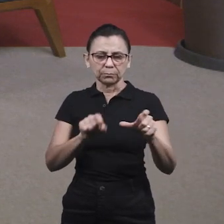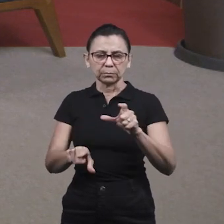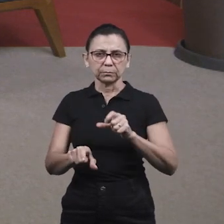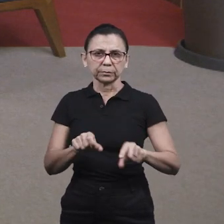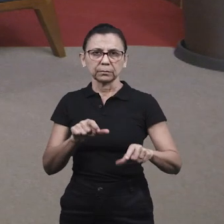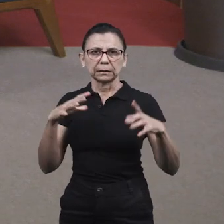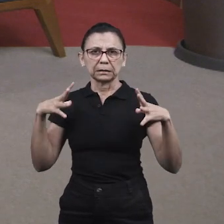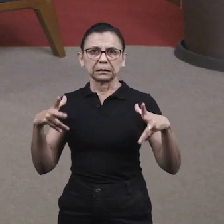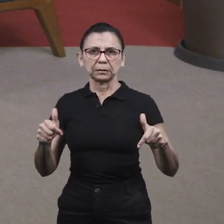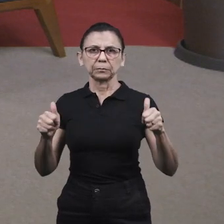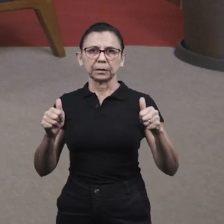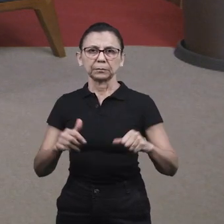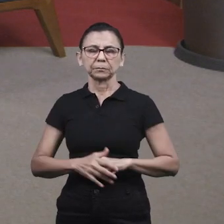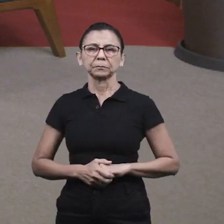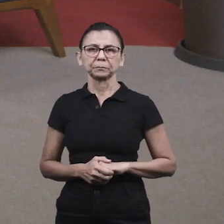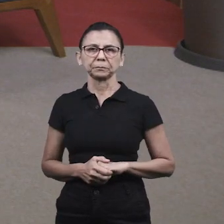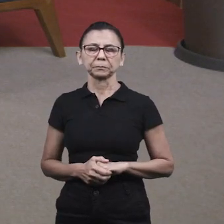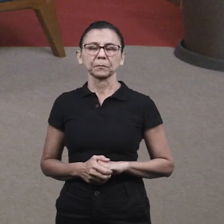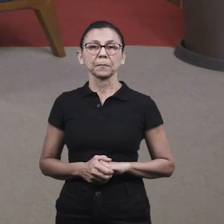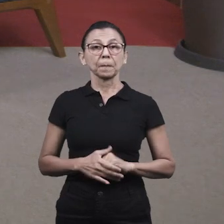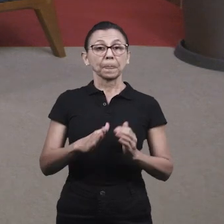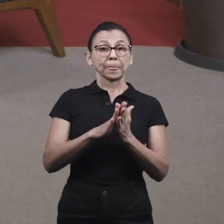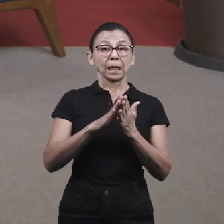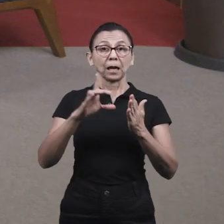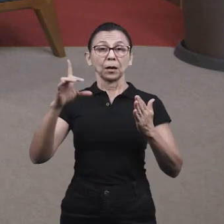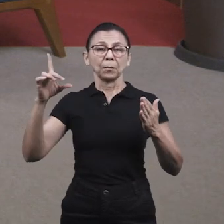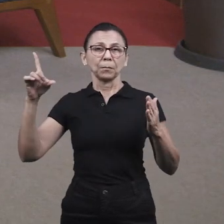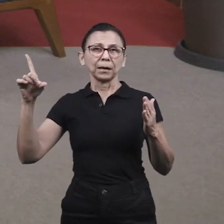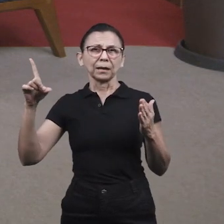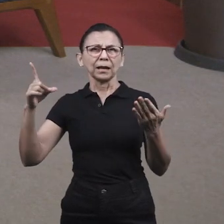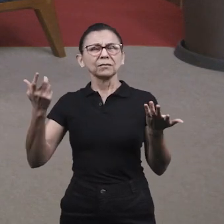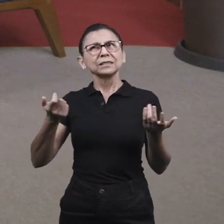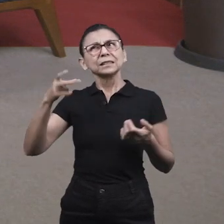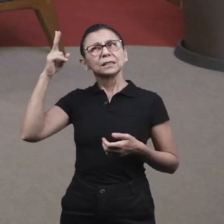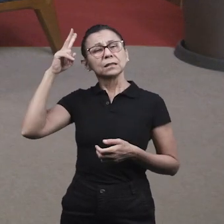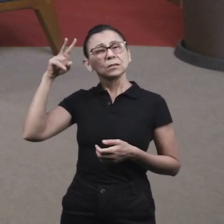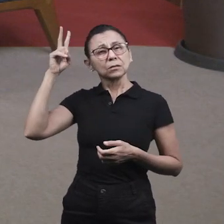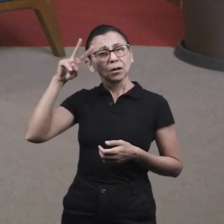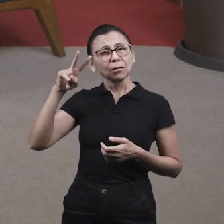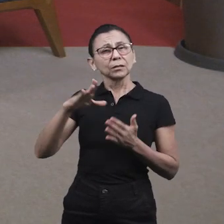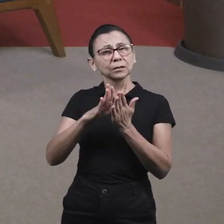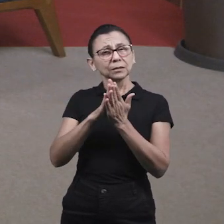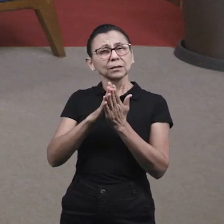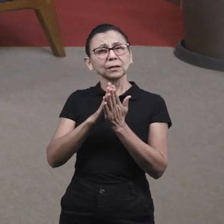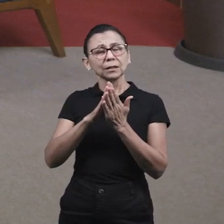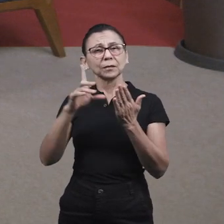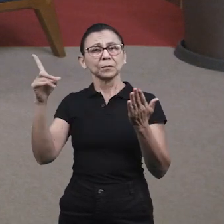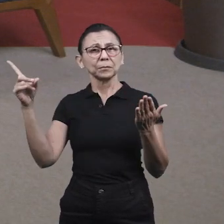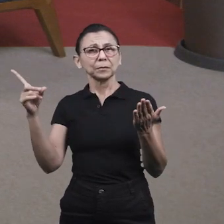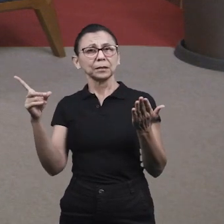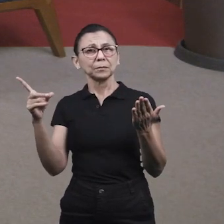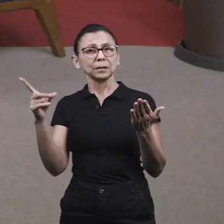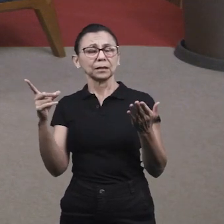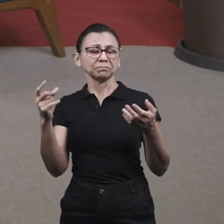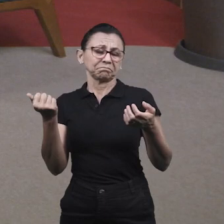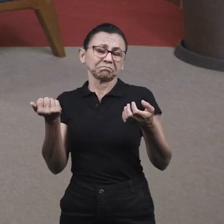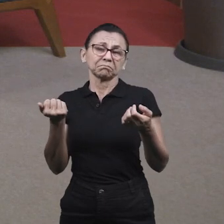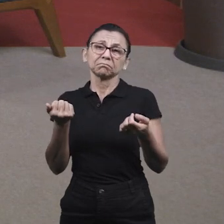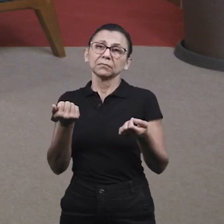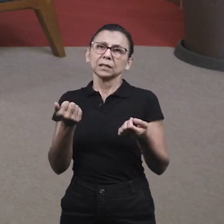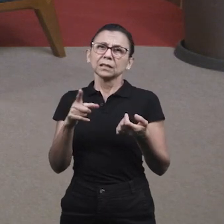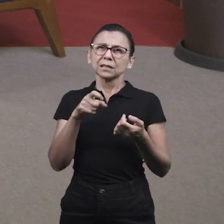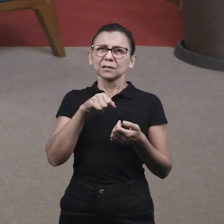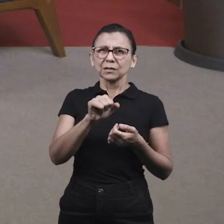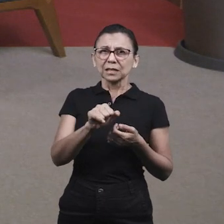Donc, cela dans la parole, comment on peut apporter une application? Regardez bien, la parole dans la